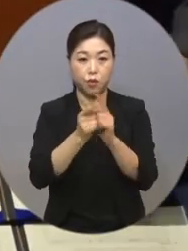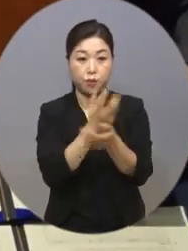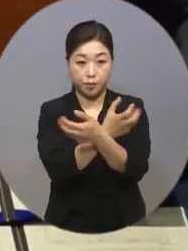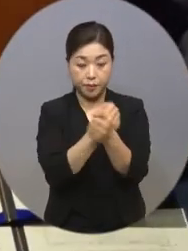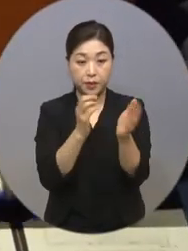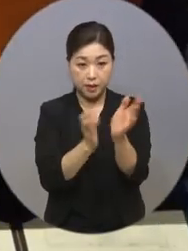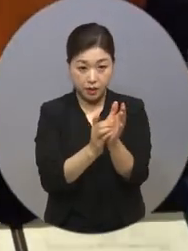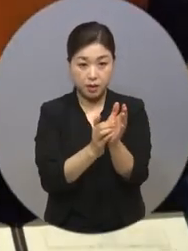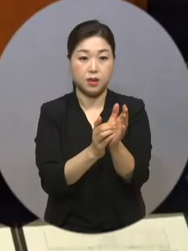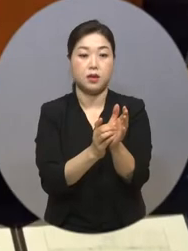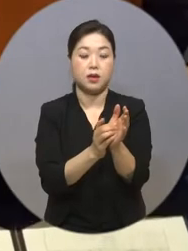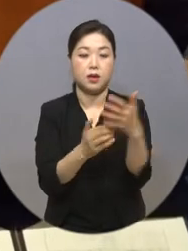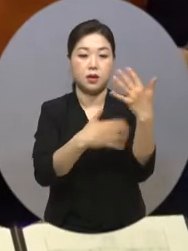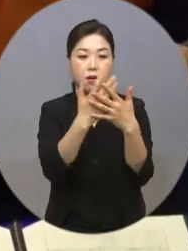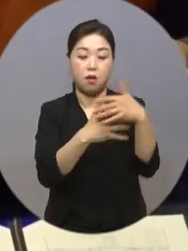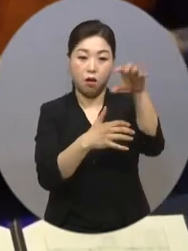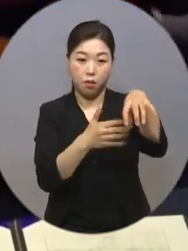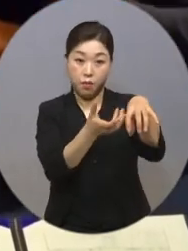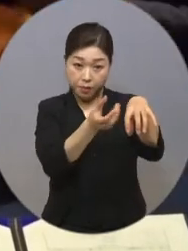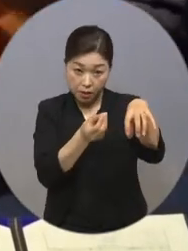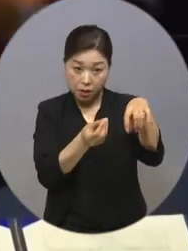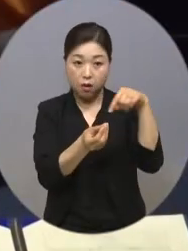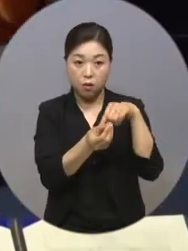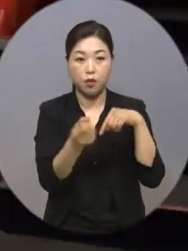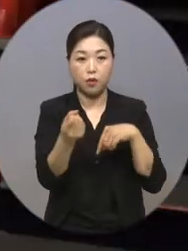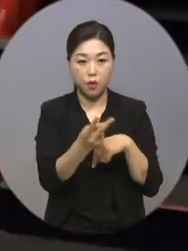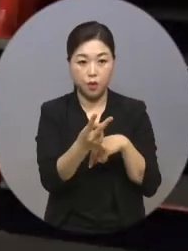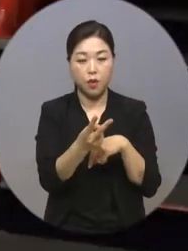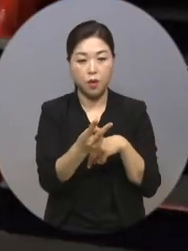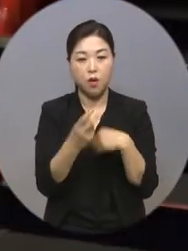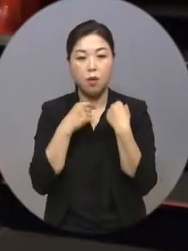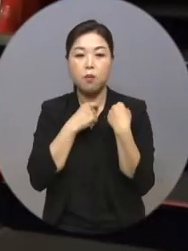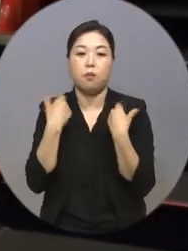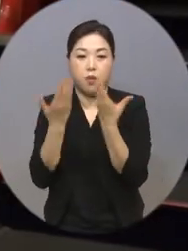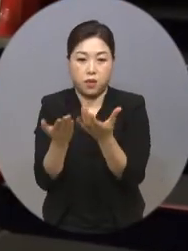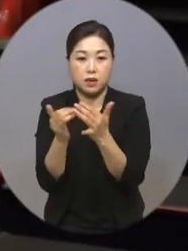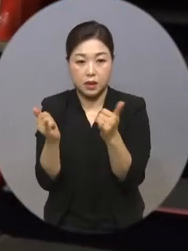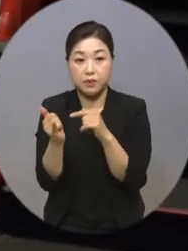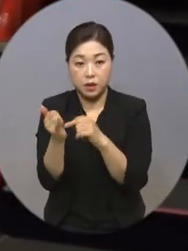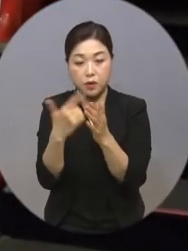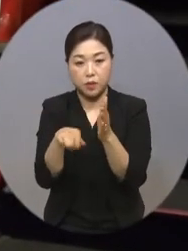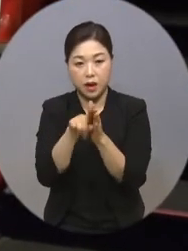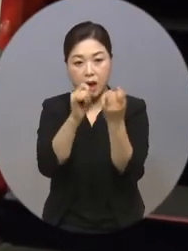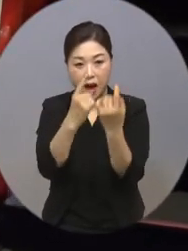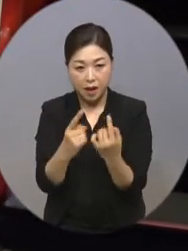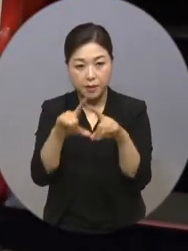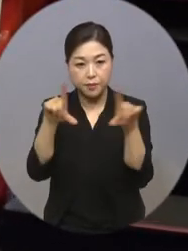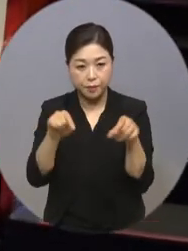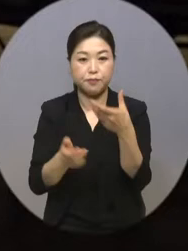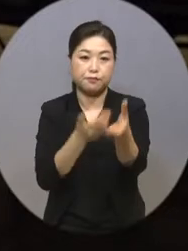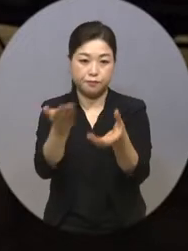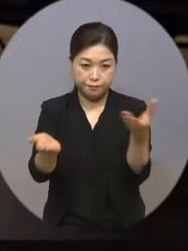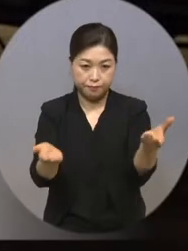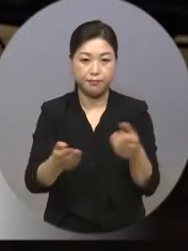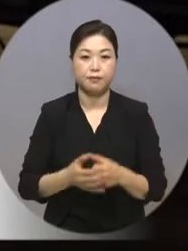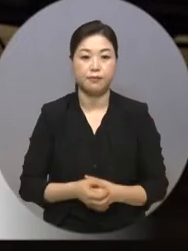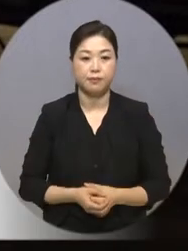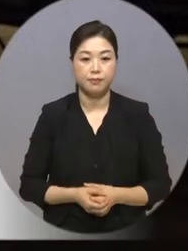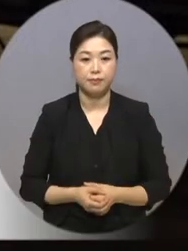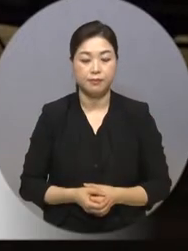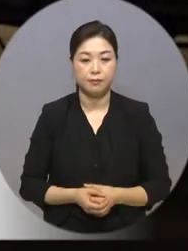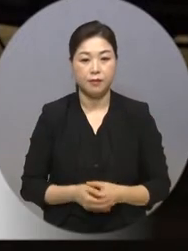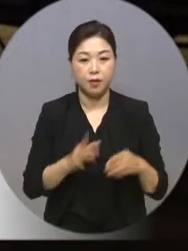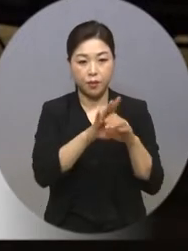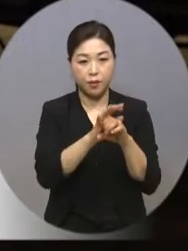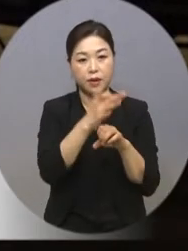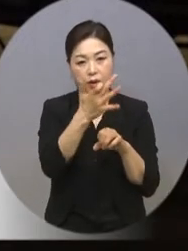통해 영화관 대관 외에도 센터 봉사자들을 위한 다양한 할인 쿠폰도 제공하기로 했습니다.